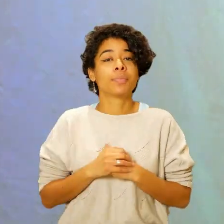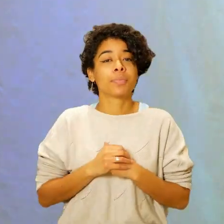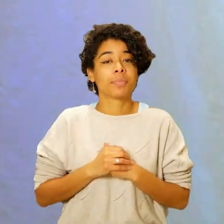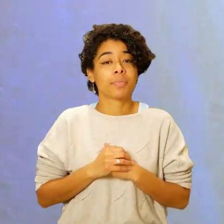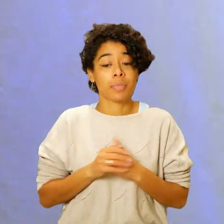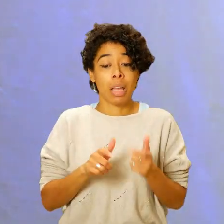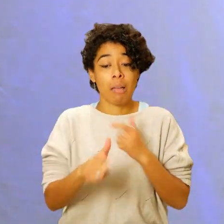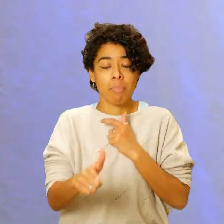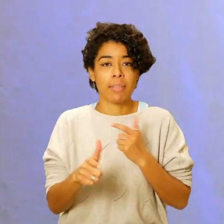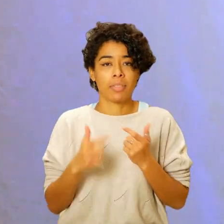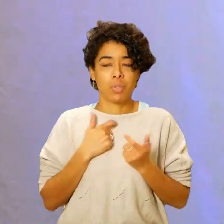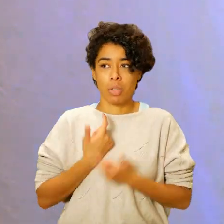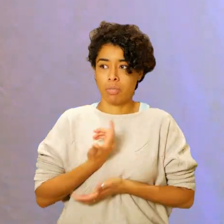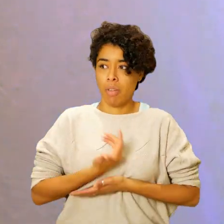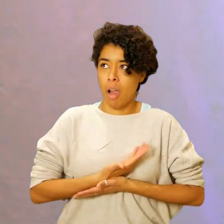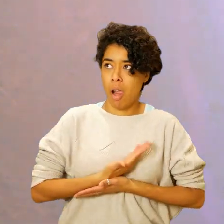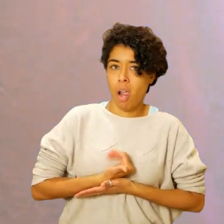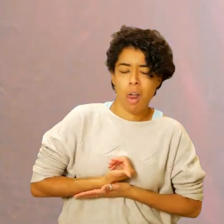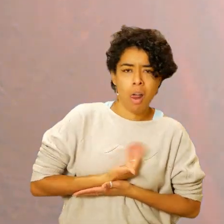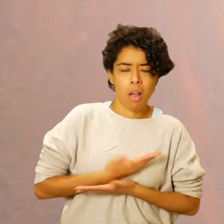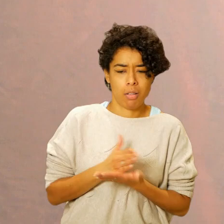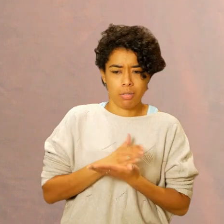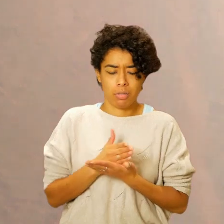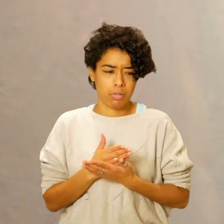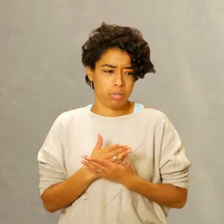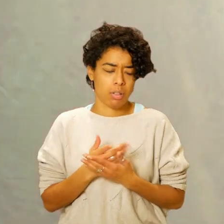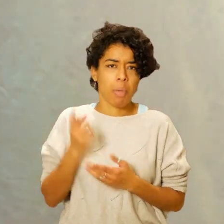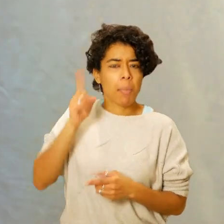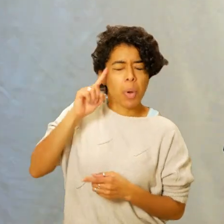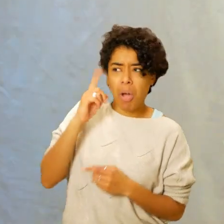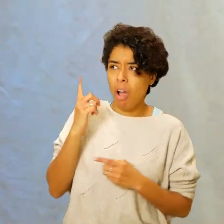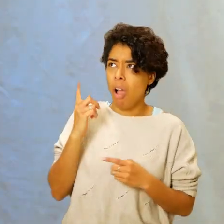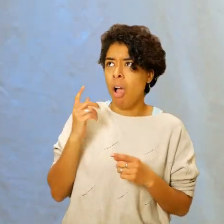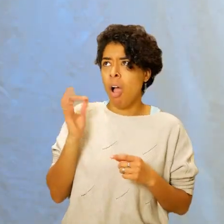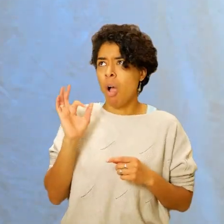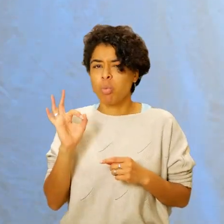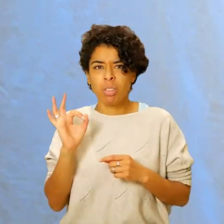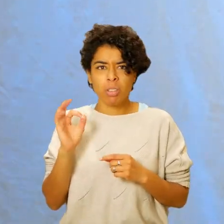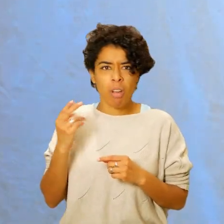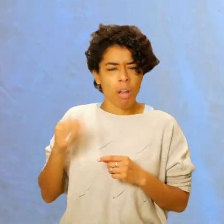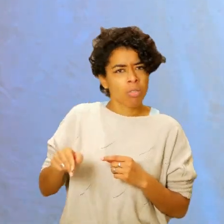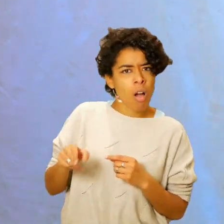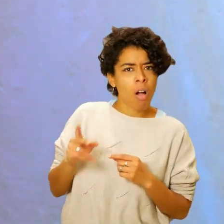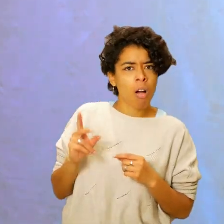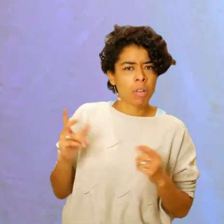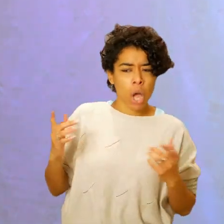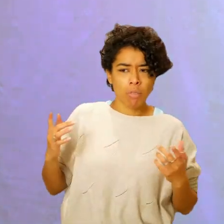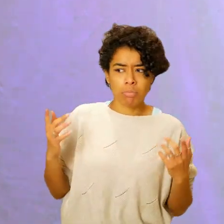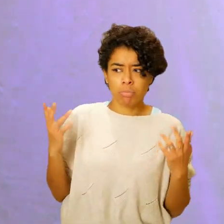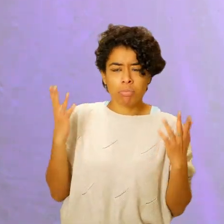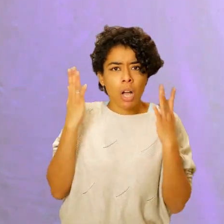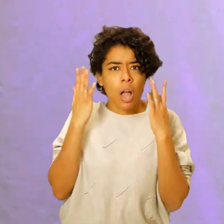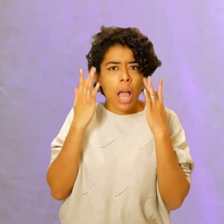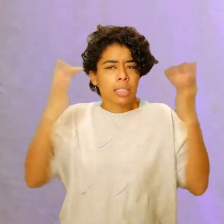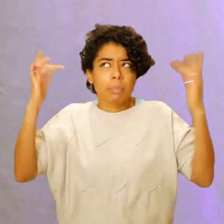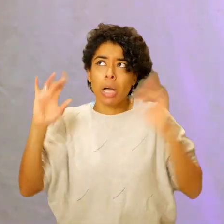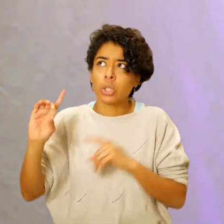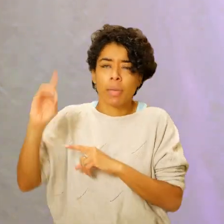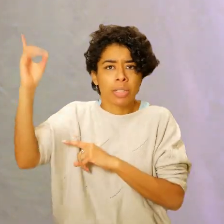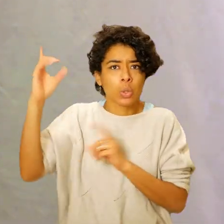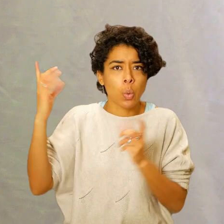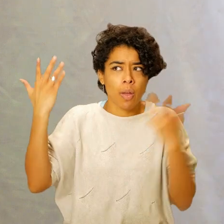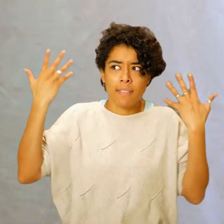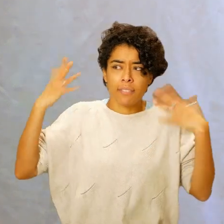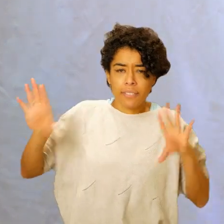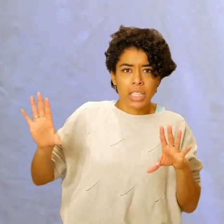temps où tu vas douter, où tu vas remettre tout en cause, et tu ne feras plus d'expérience avec Dieu, tu ne vas plus t'attendre à Dieu, et tu vas